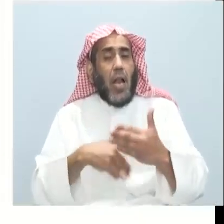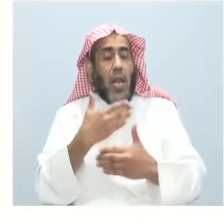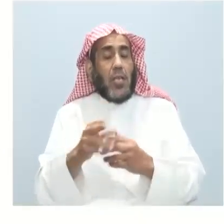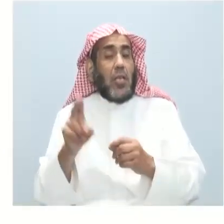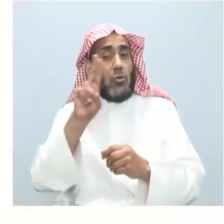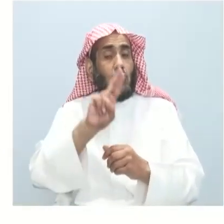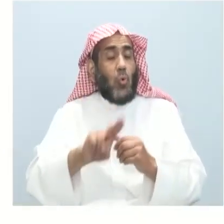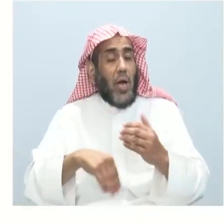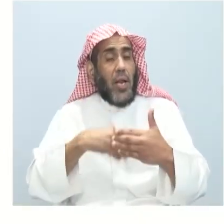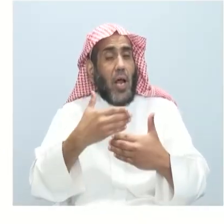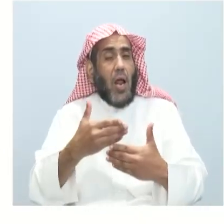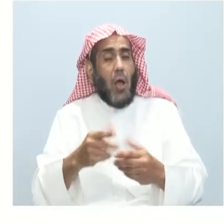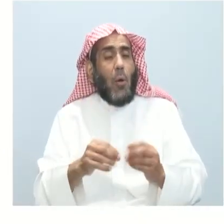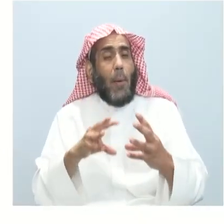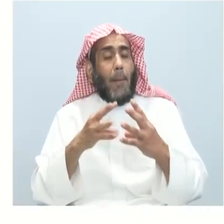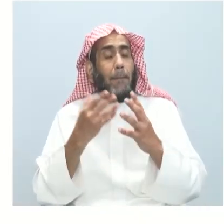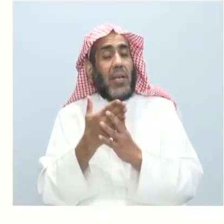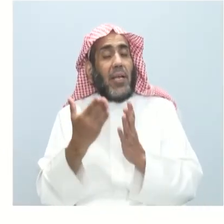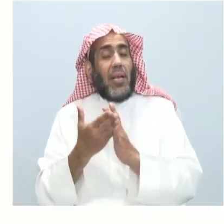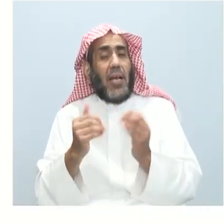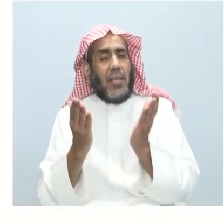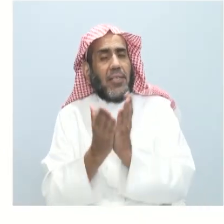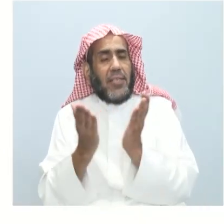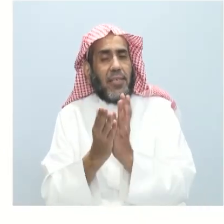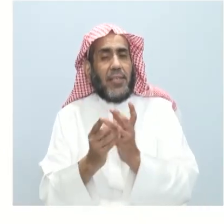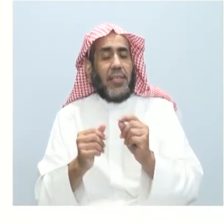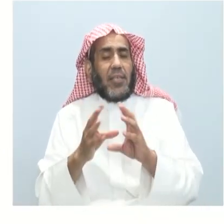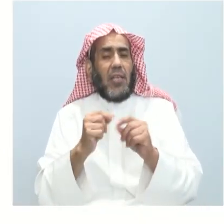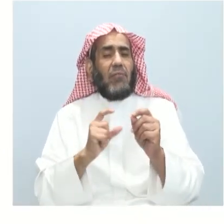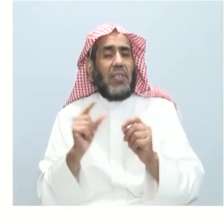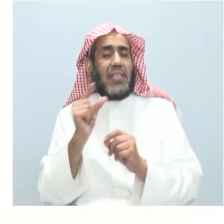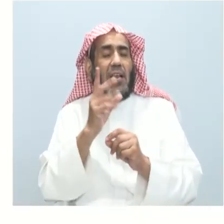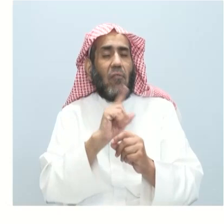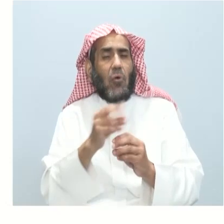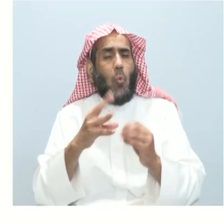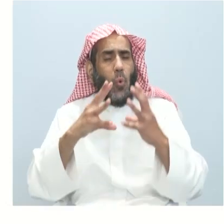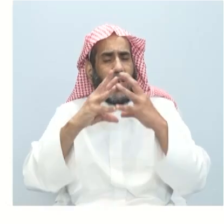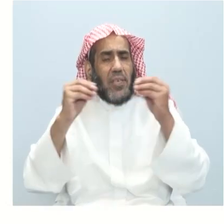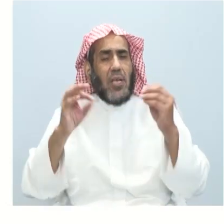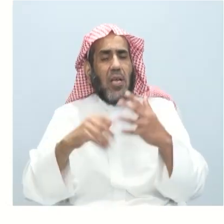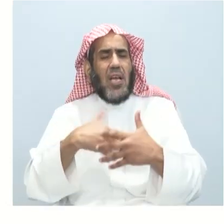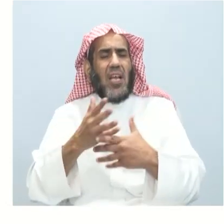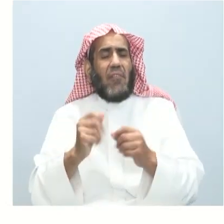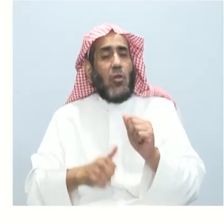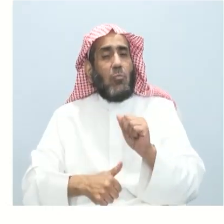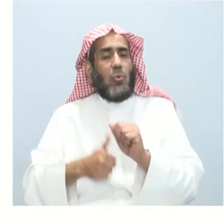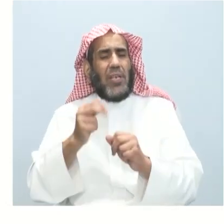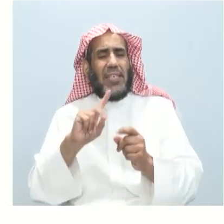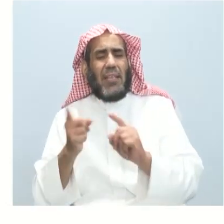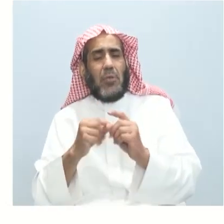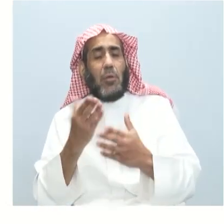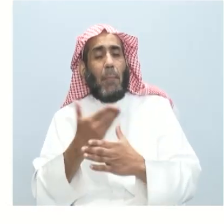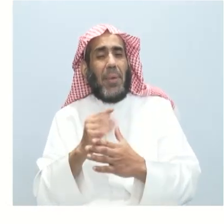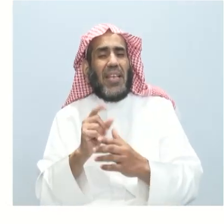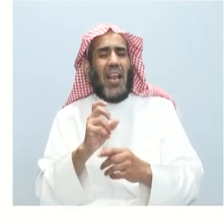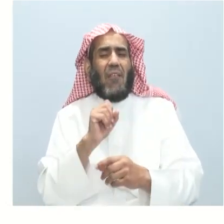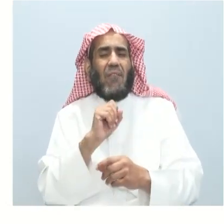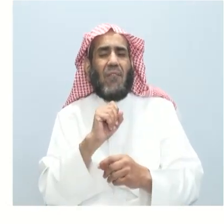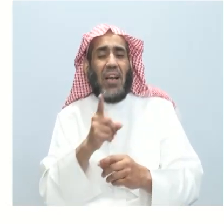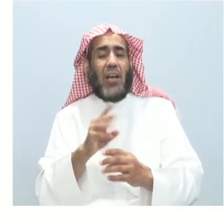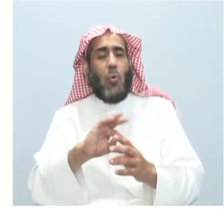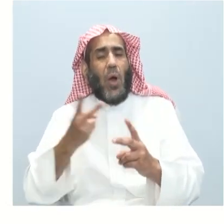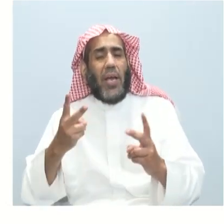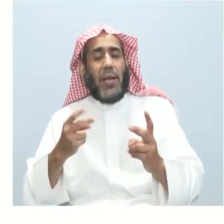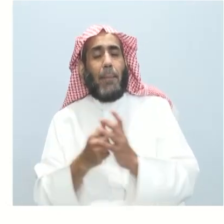سؤال اخر من خلال الدراسه للتعريف الاصطلاحي للفقه وشرحه كيف يمكننا التمييز بين الفقه